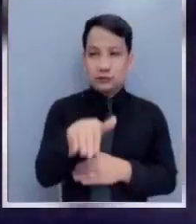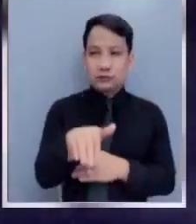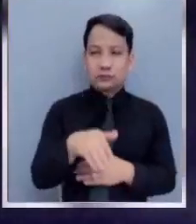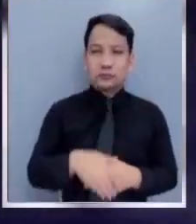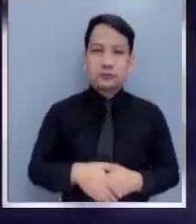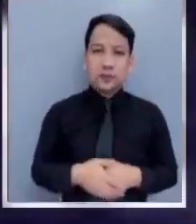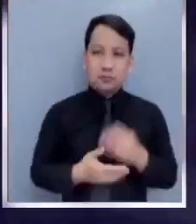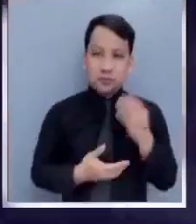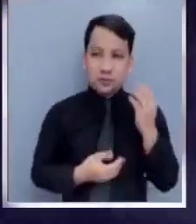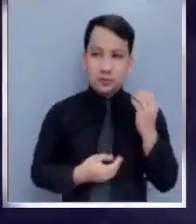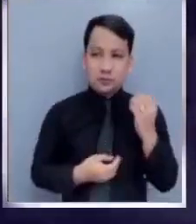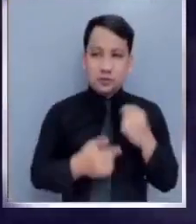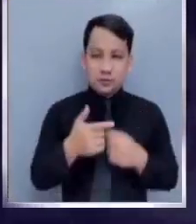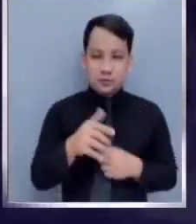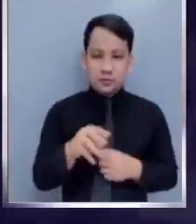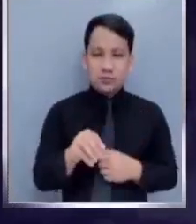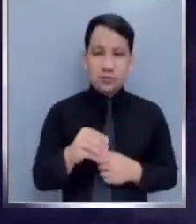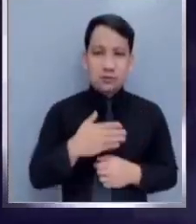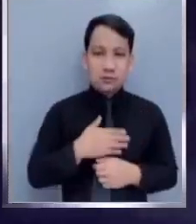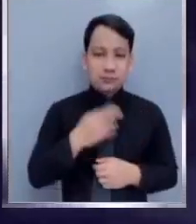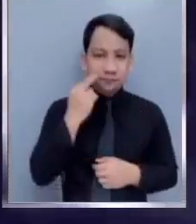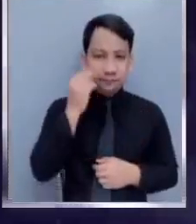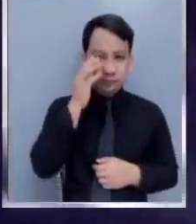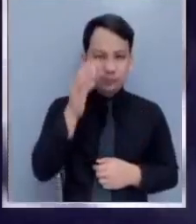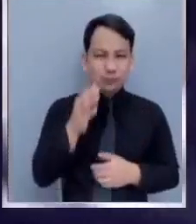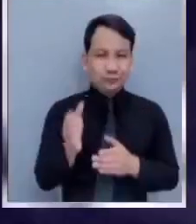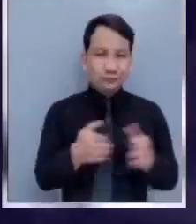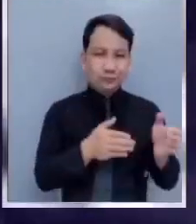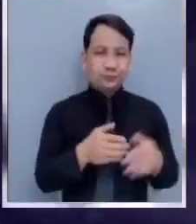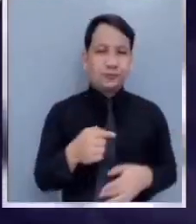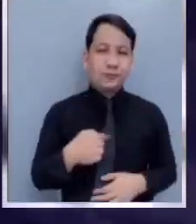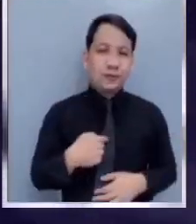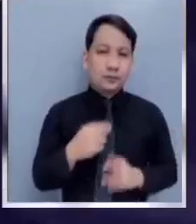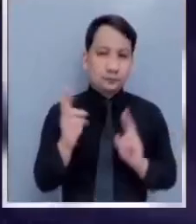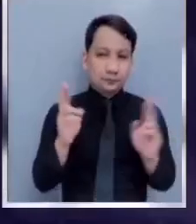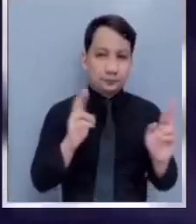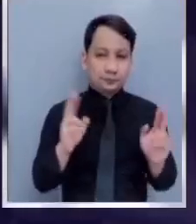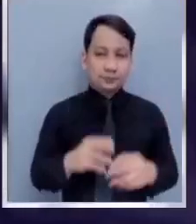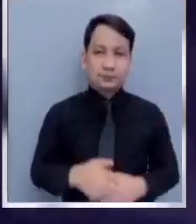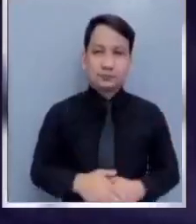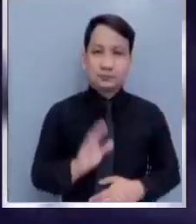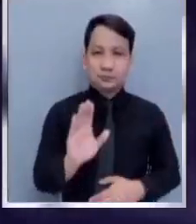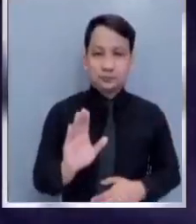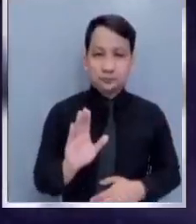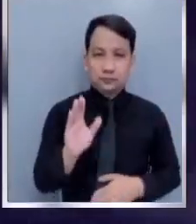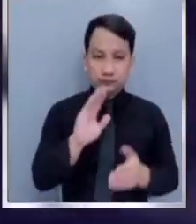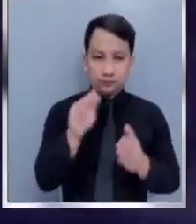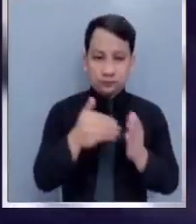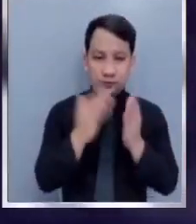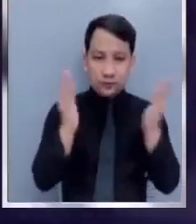sa GMA Weather. Ako po si Nathaniel Cruz. Magplano para sigurado. I am ready. Serbisyong totoo ng GMA News.